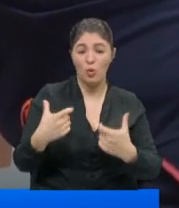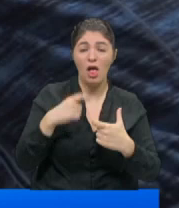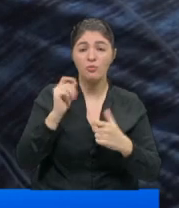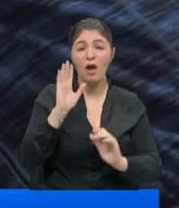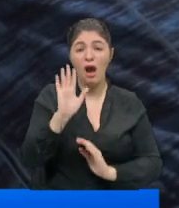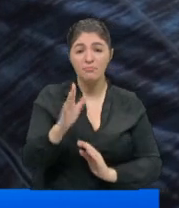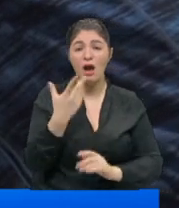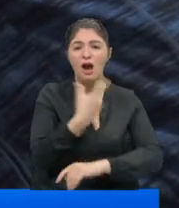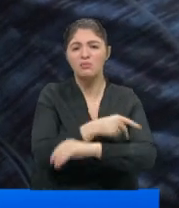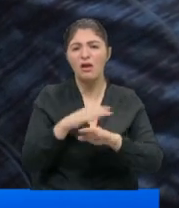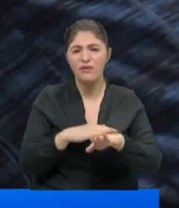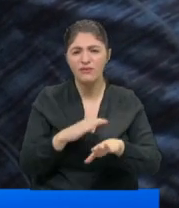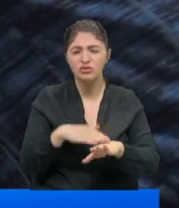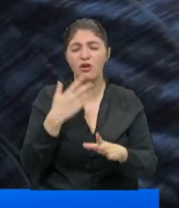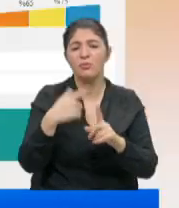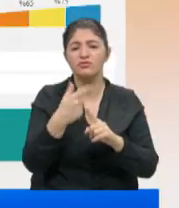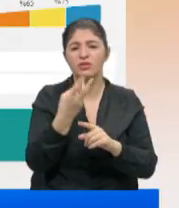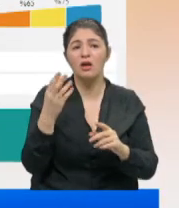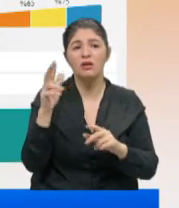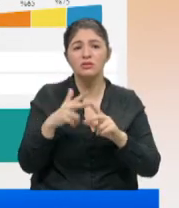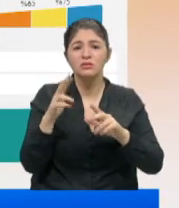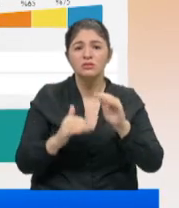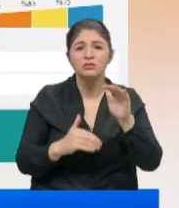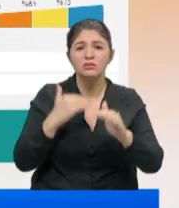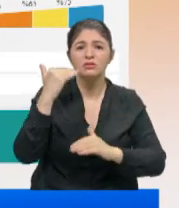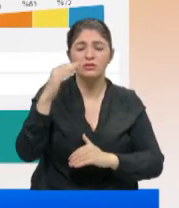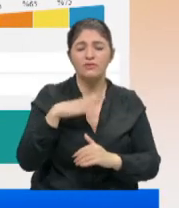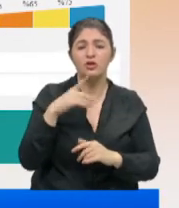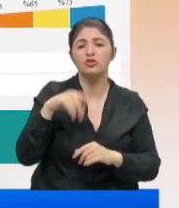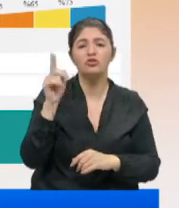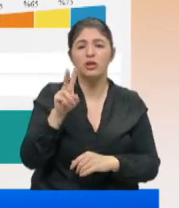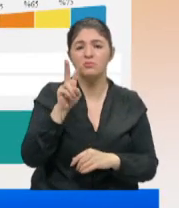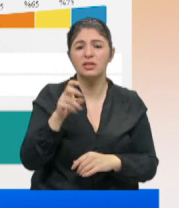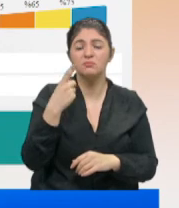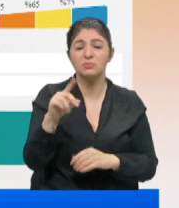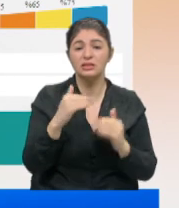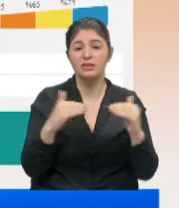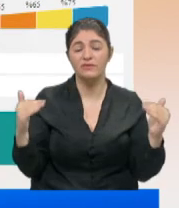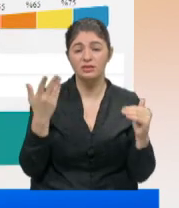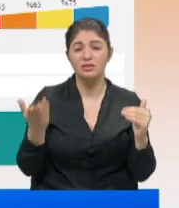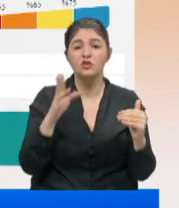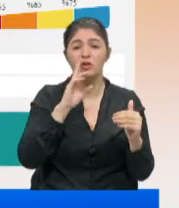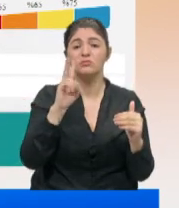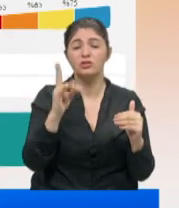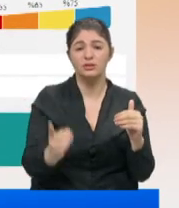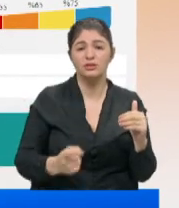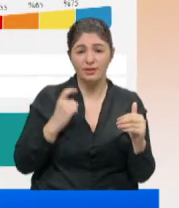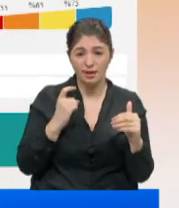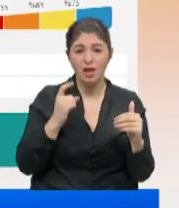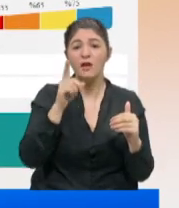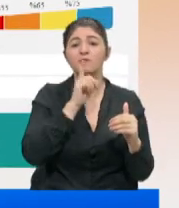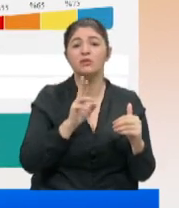koruyor ancak aşılama yavaş. Vaka sayılarında ise tırmanış var. Günlük vaka sayısı 28 bin seviyelerinde. Son 24